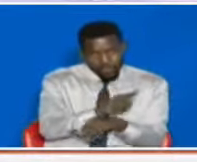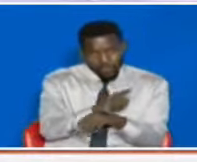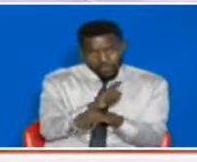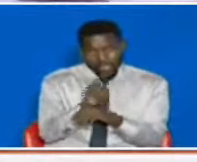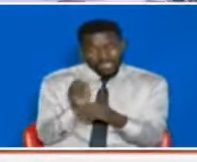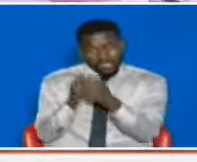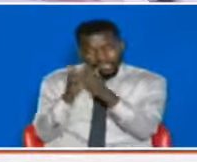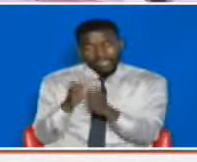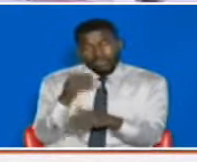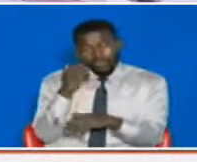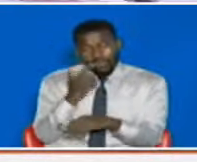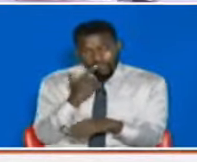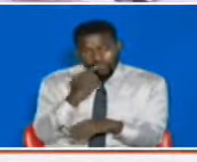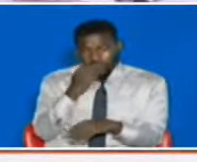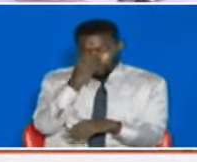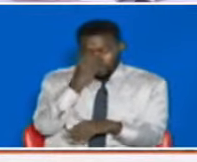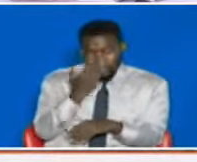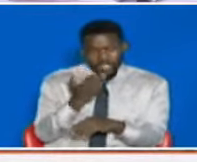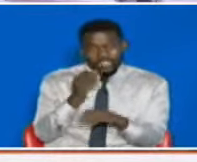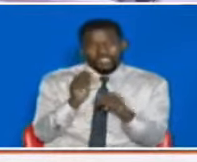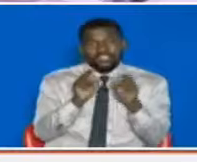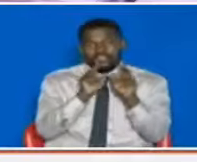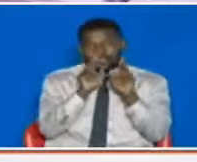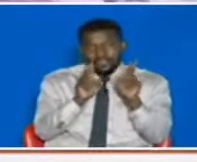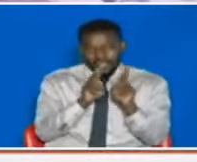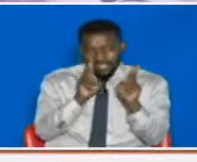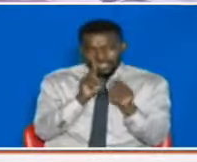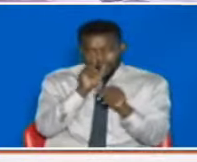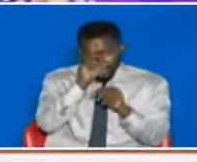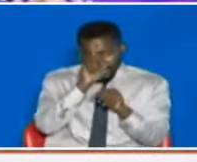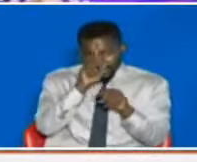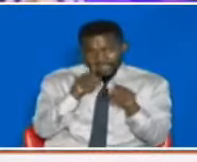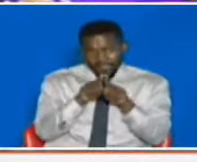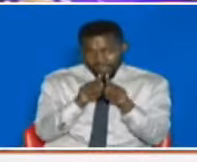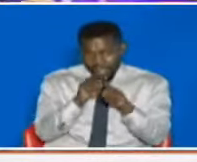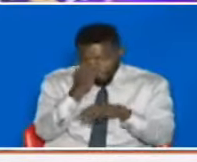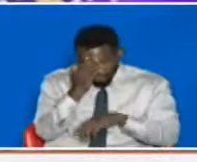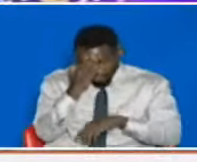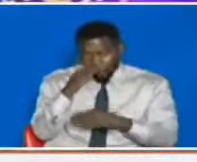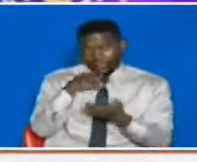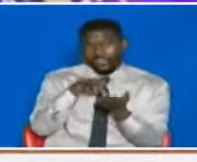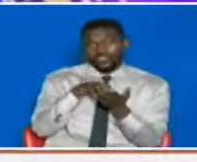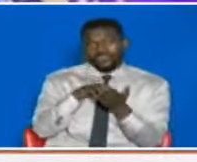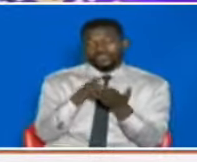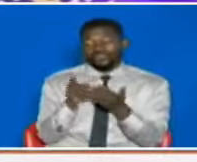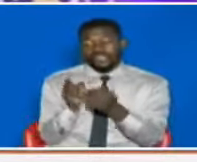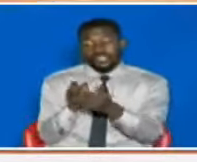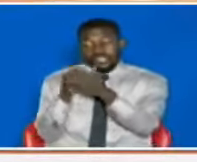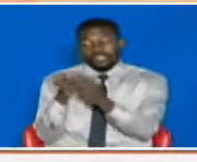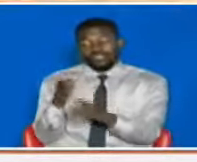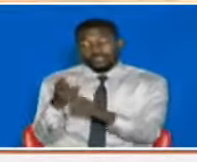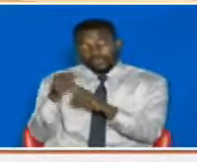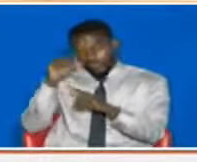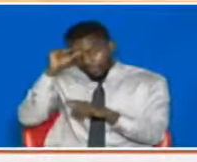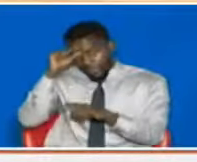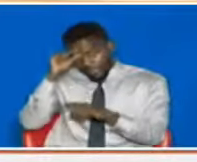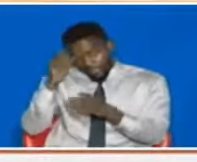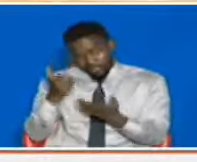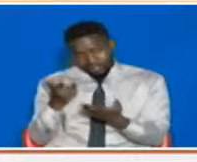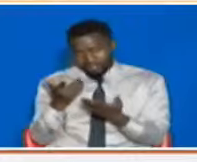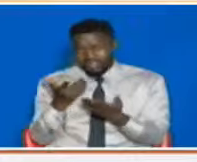President William Ruto, is a position that calls for humility. Viongozi hao walimshutumu Rais William Ruto kwa